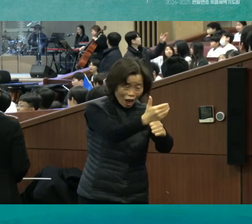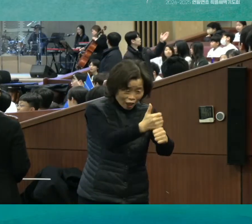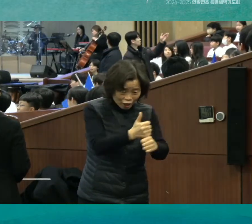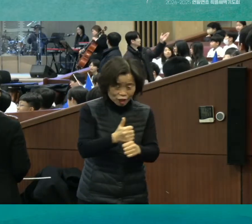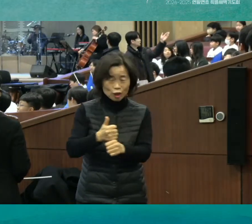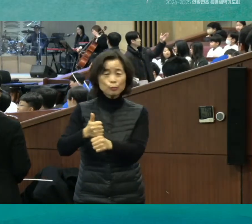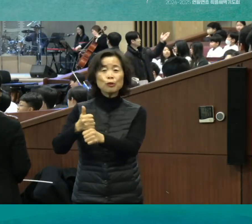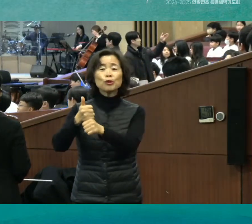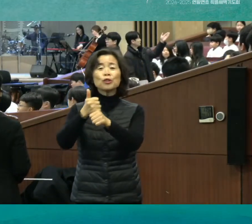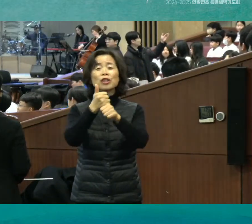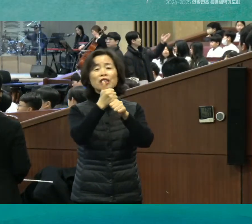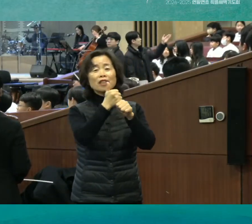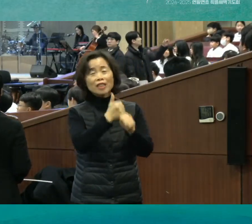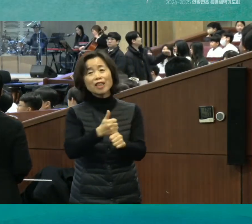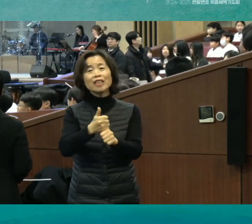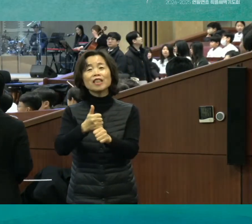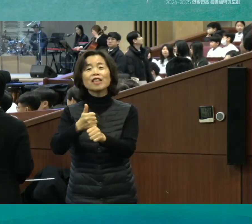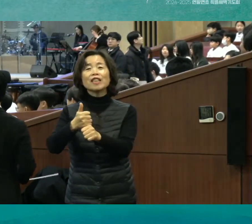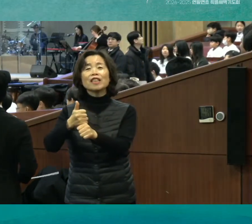나를